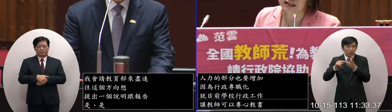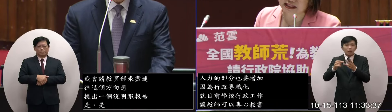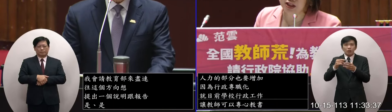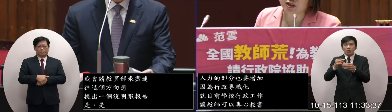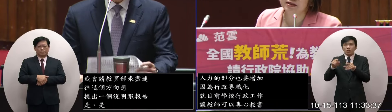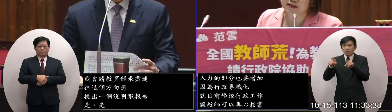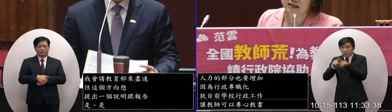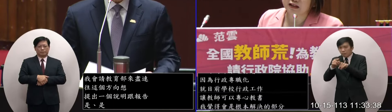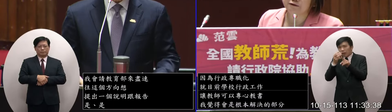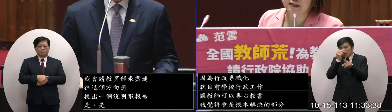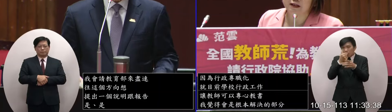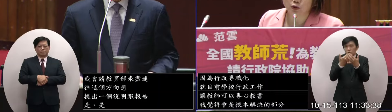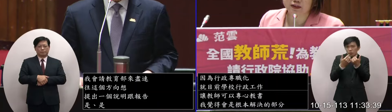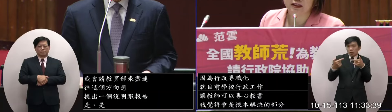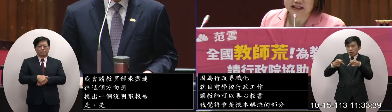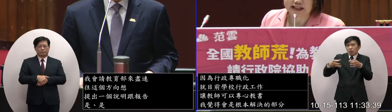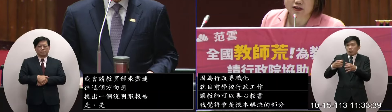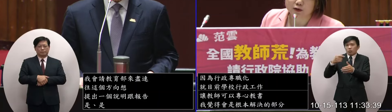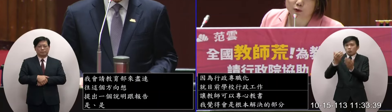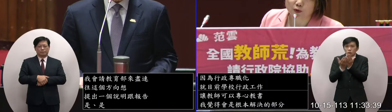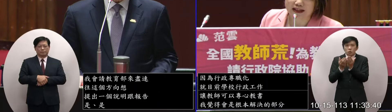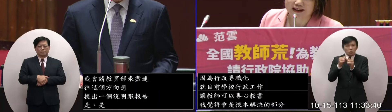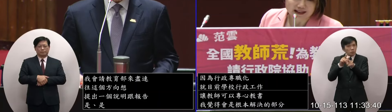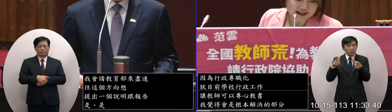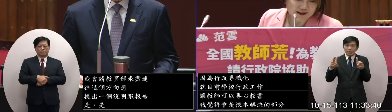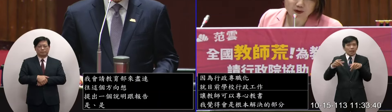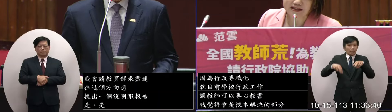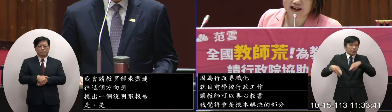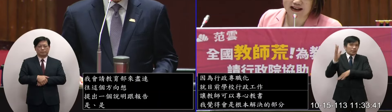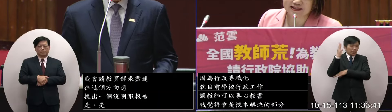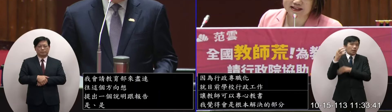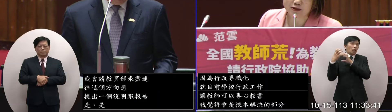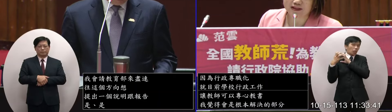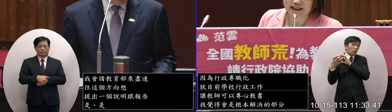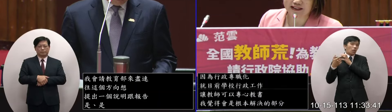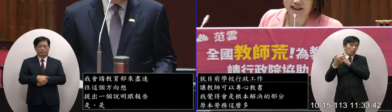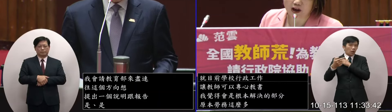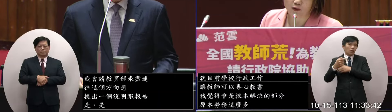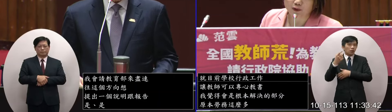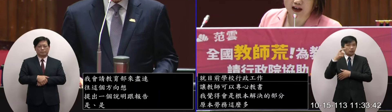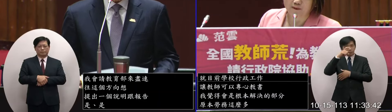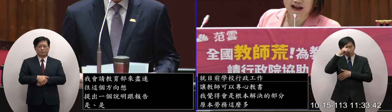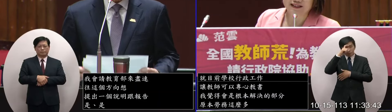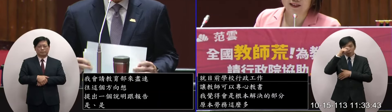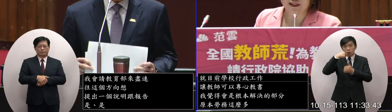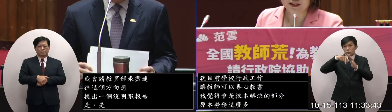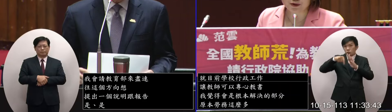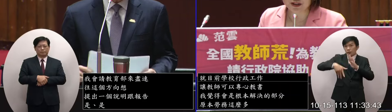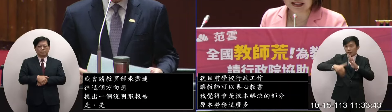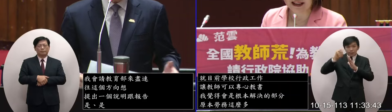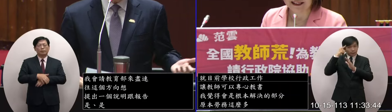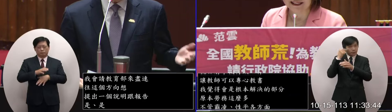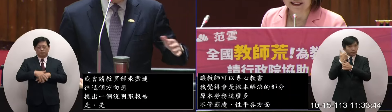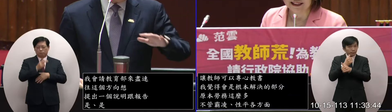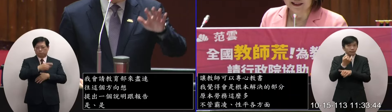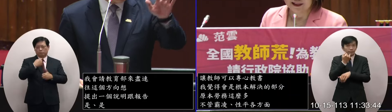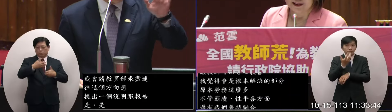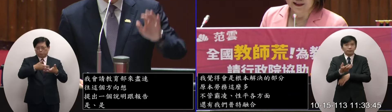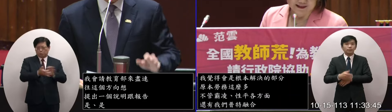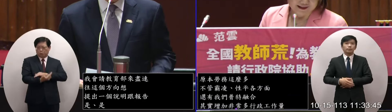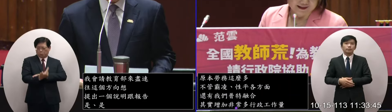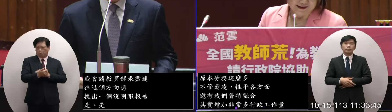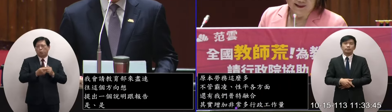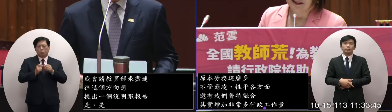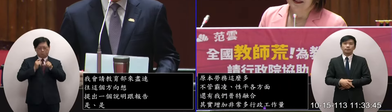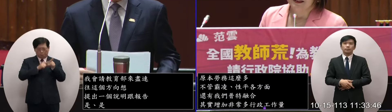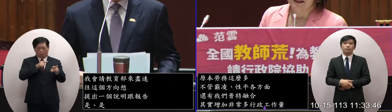合，那其实增加了非常多的行政工作量，那院长还是希望您可以考虑好吗？ 好，我们请教育部赶快往